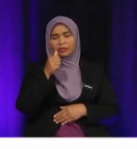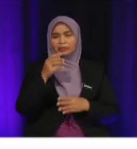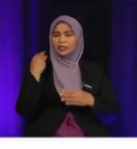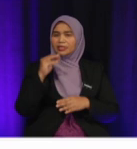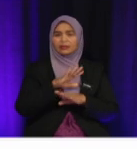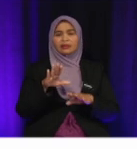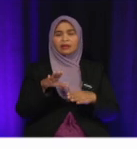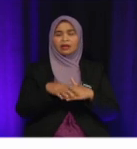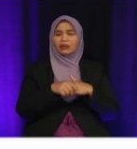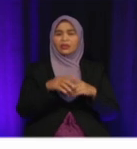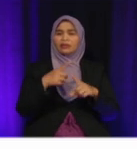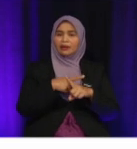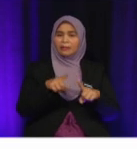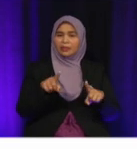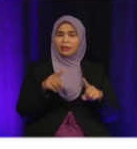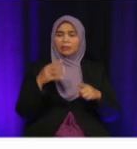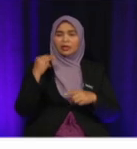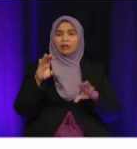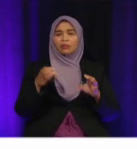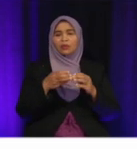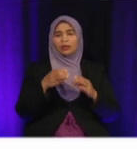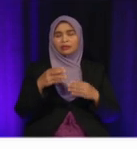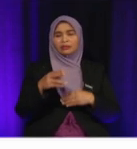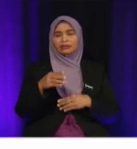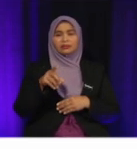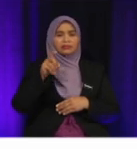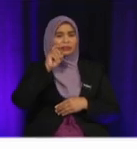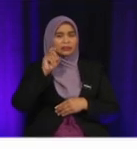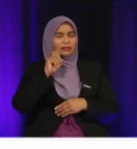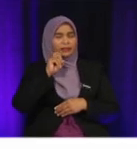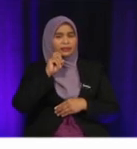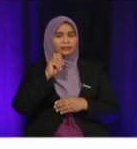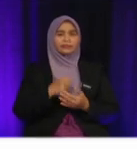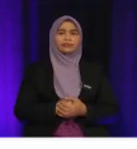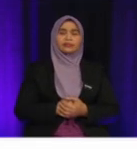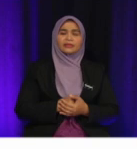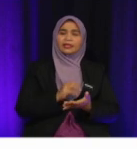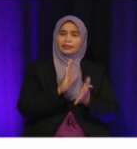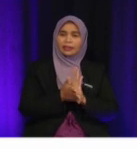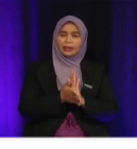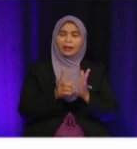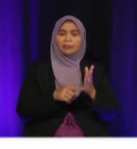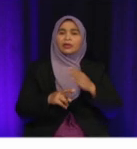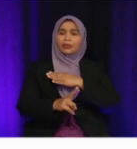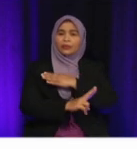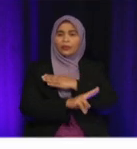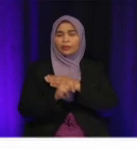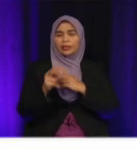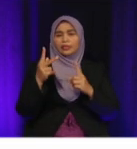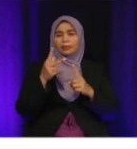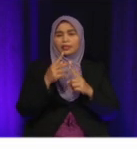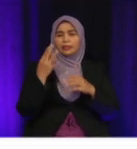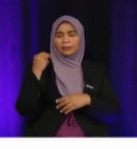tapi melakukan hubungan seks. Jadi terdapat dua hukuman sebenarnya kepada orang yang melakukan zina. Jadi dalam Islam terdapat